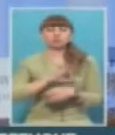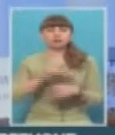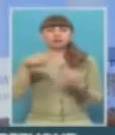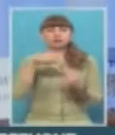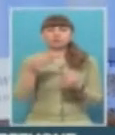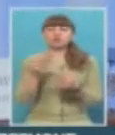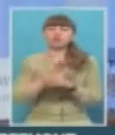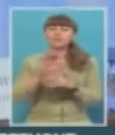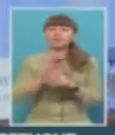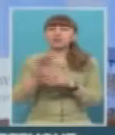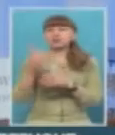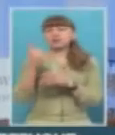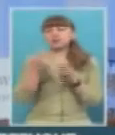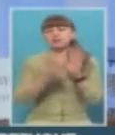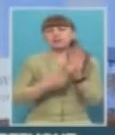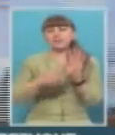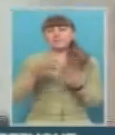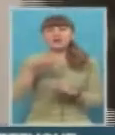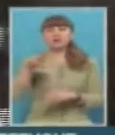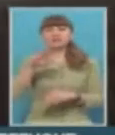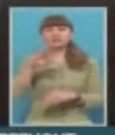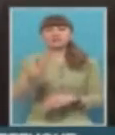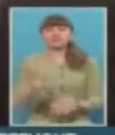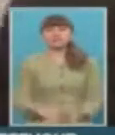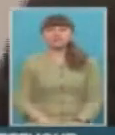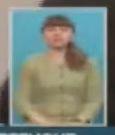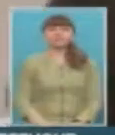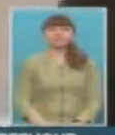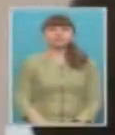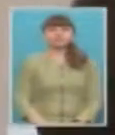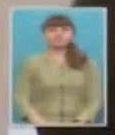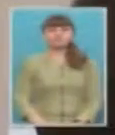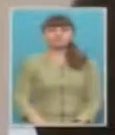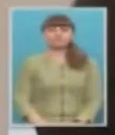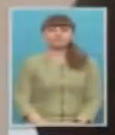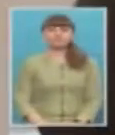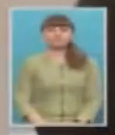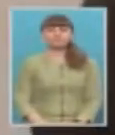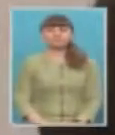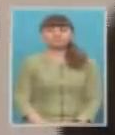ИРДЖ направила больше 107 миллиардов тенге. Анастасия Хвалина, Жасулан Сыздыков, телеканал Кустанай.